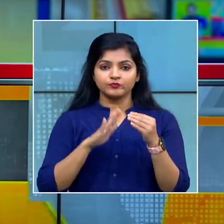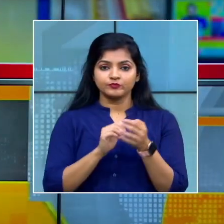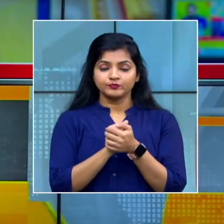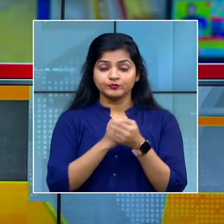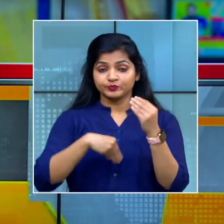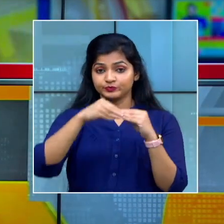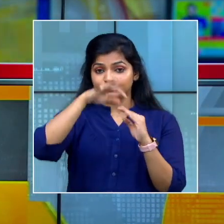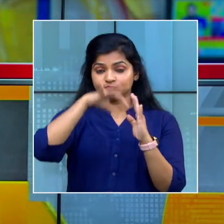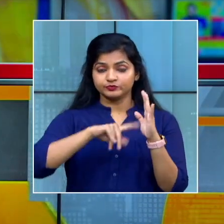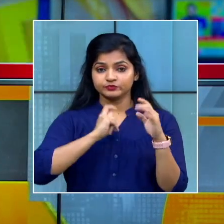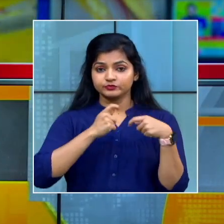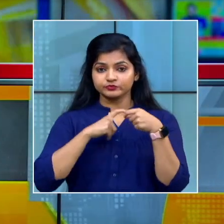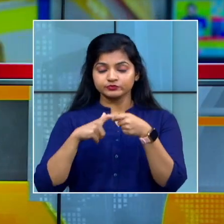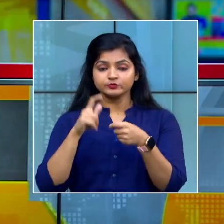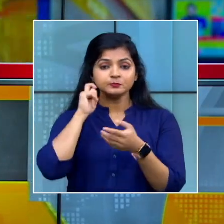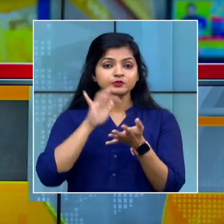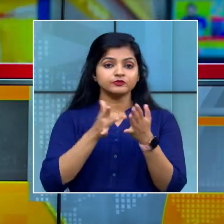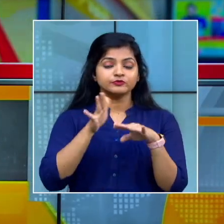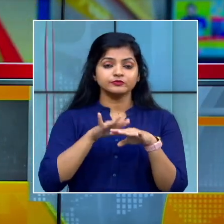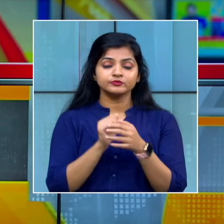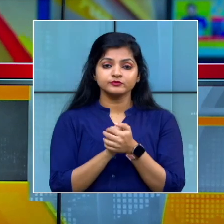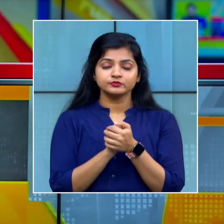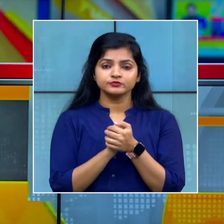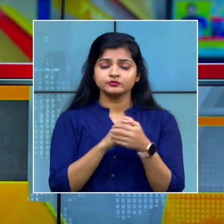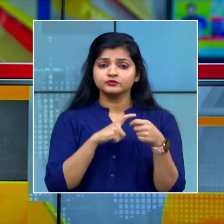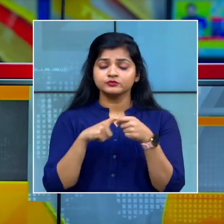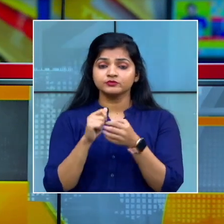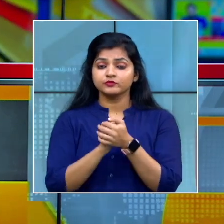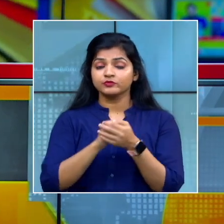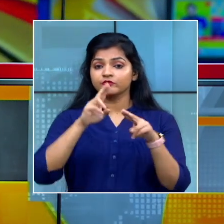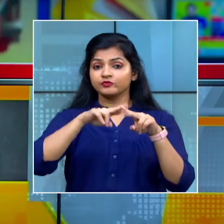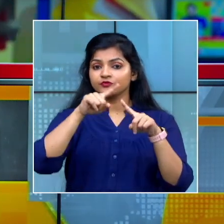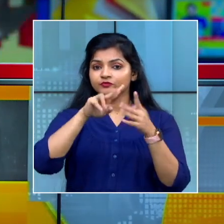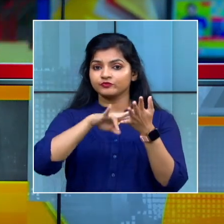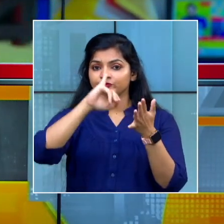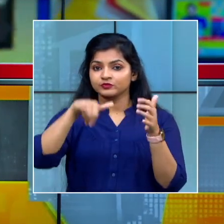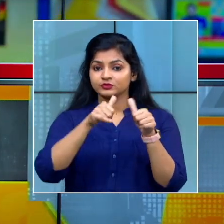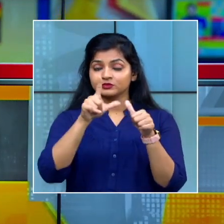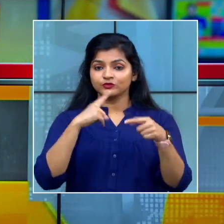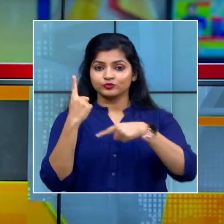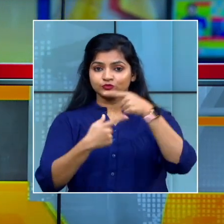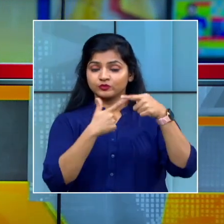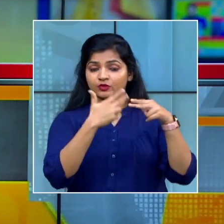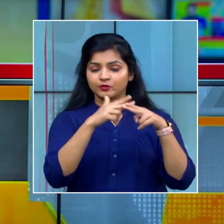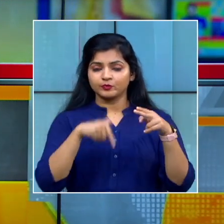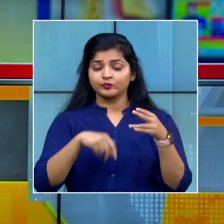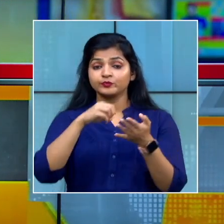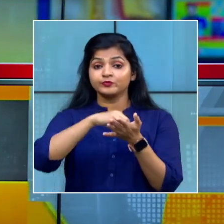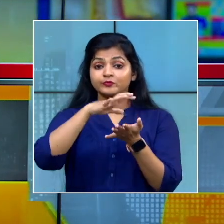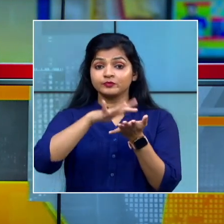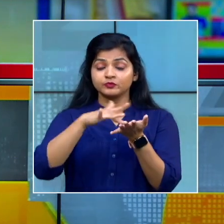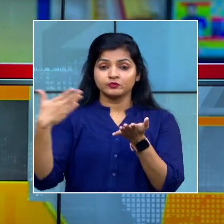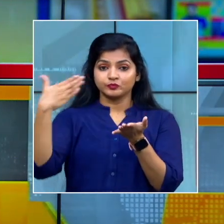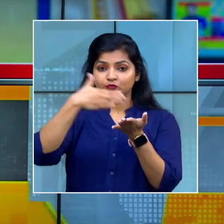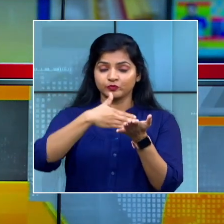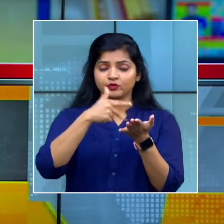മുഹമ്മദ് റയീസ് വിവരങ്ങളുമായി ചെന്നൈയിൽ നിന്ന് ചേരുന്നുണ്ട്. റയീസ്, ഫിൻജാൽ തീരം തൊടുന്നതിന് മുന്നോടിയായി സംസ്ഥാനത്ത് പൊതുവായി സ്വീകരിക്കുന്ന ജാഗ്രതാ വിലയിരുത്തലുകൾ